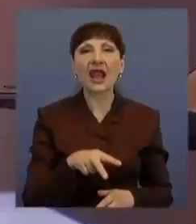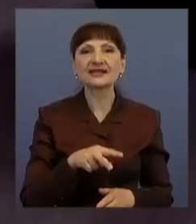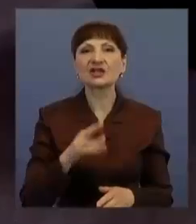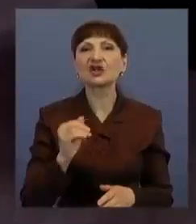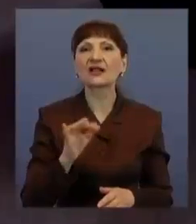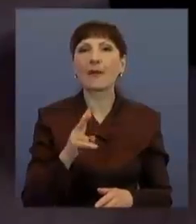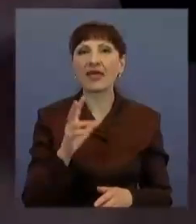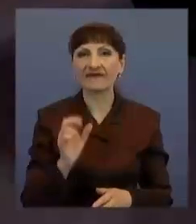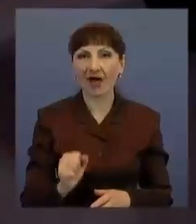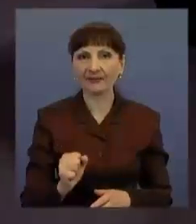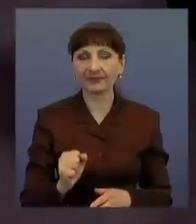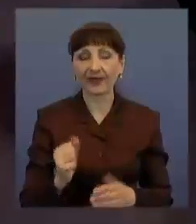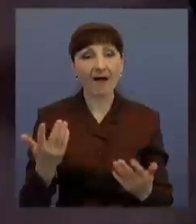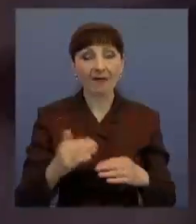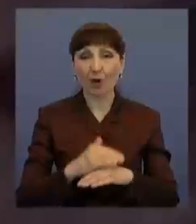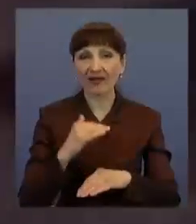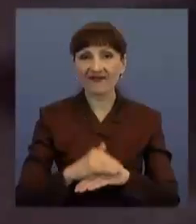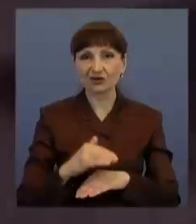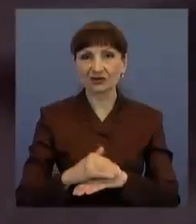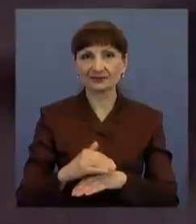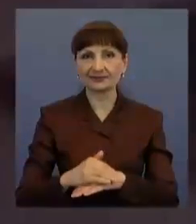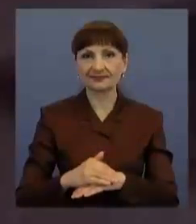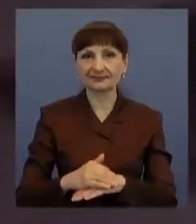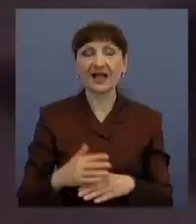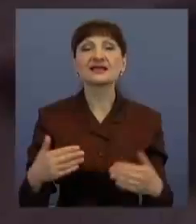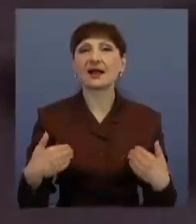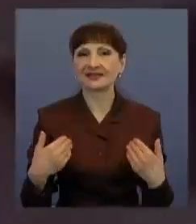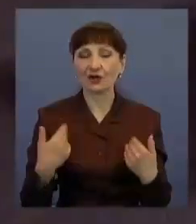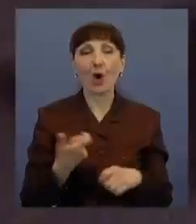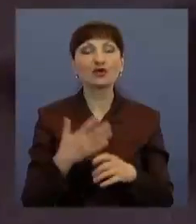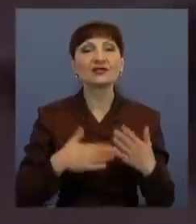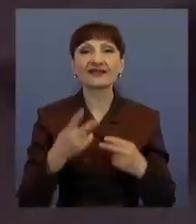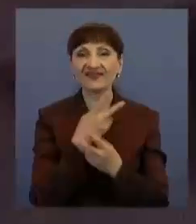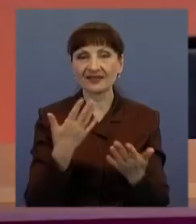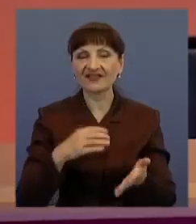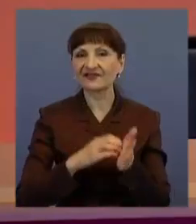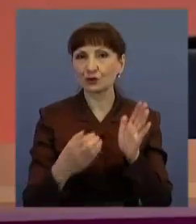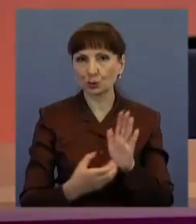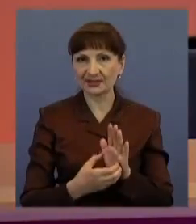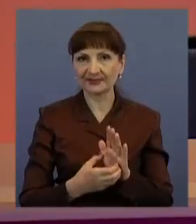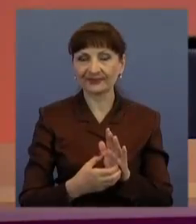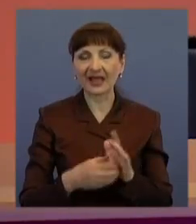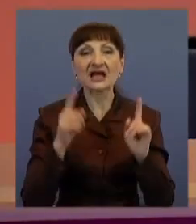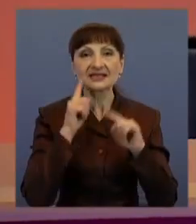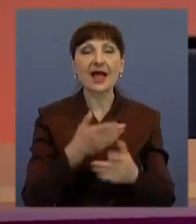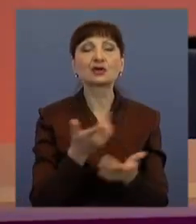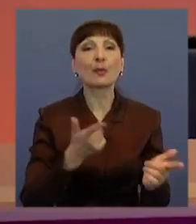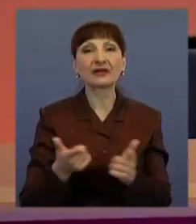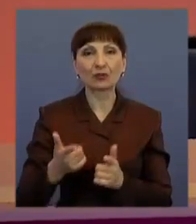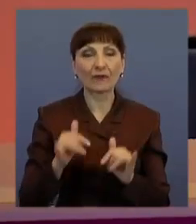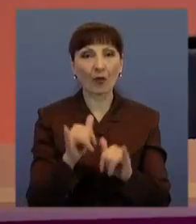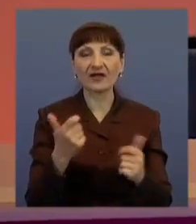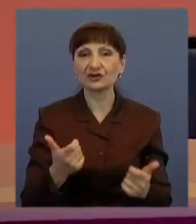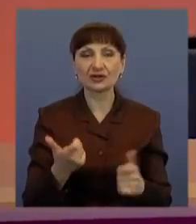Жулкабаева. Лязат Ауисхановна, добрый вечер. Здравствуйте. Я очень рада видеть вас в нашей студии. Знаю, что подготовка у вас